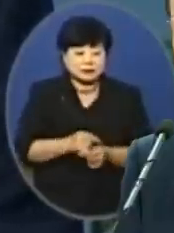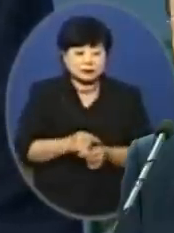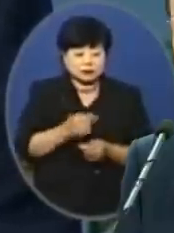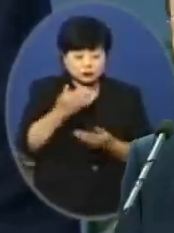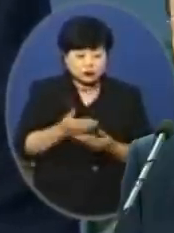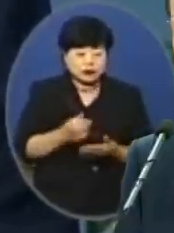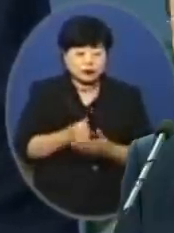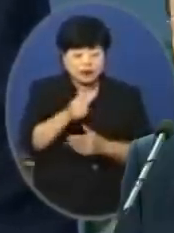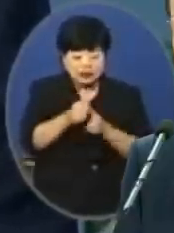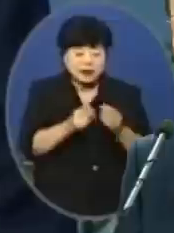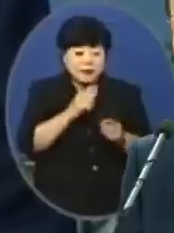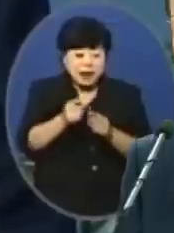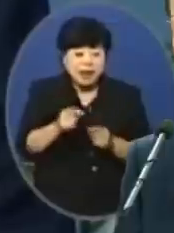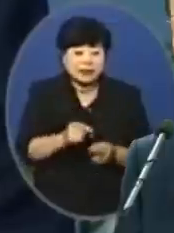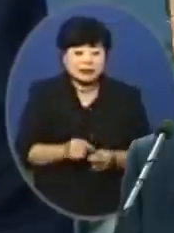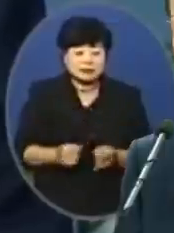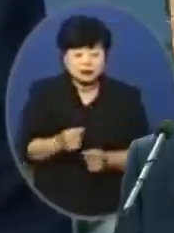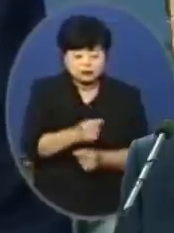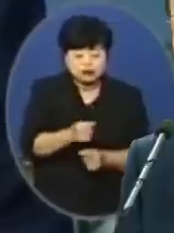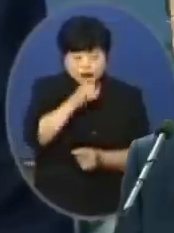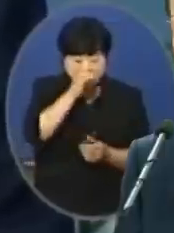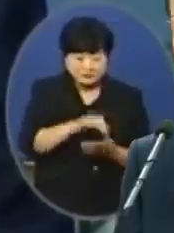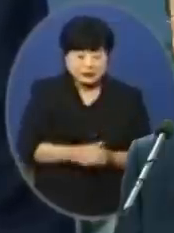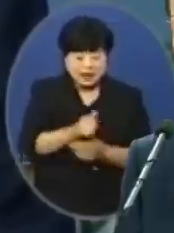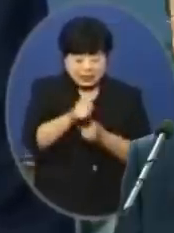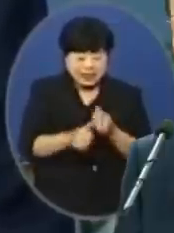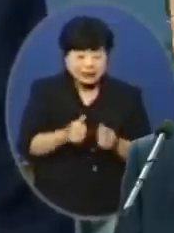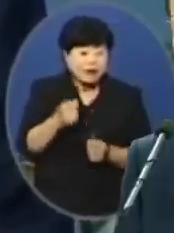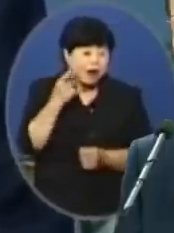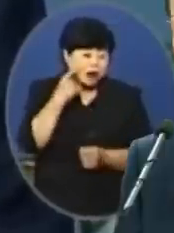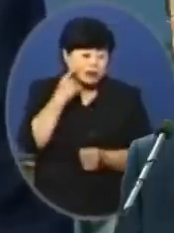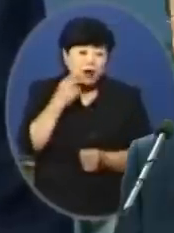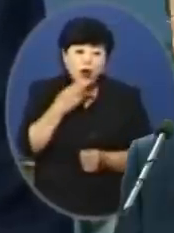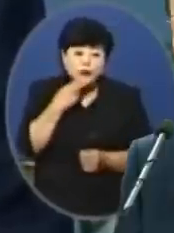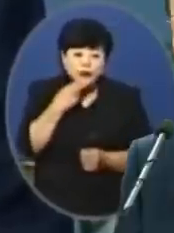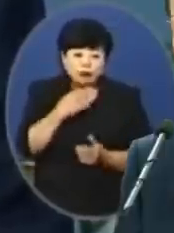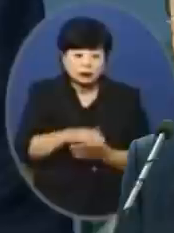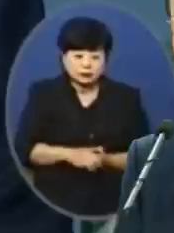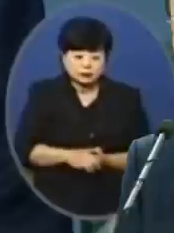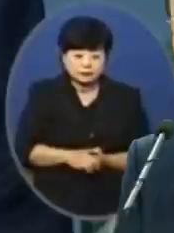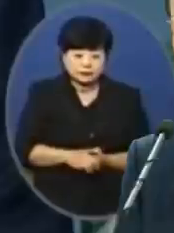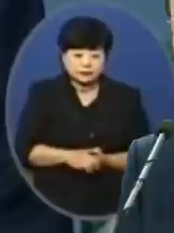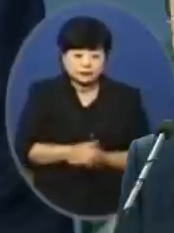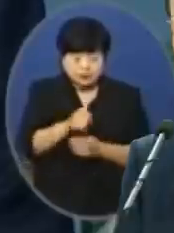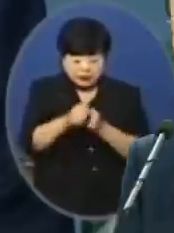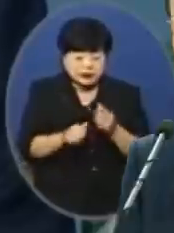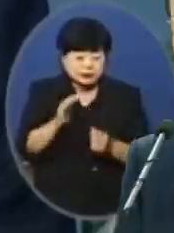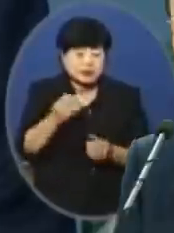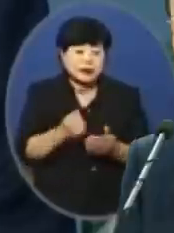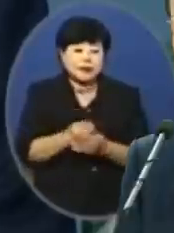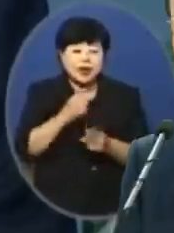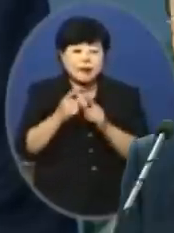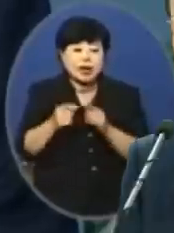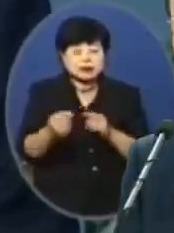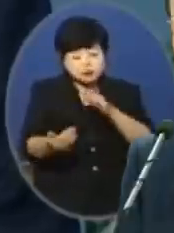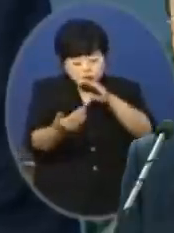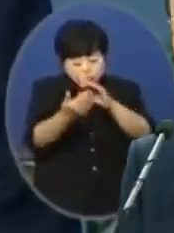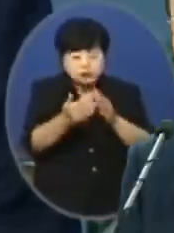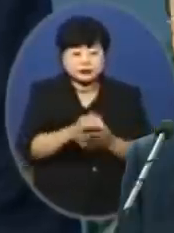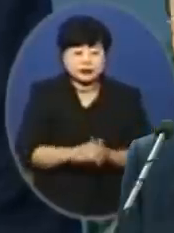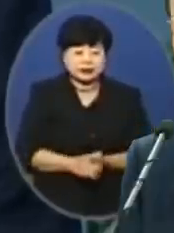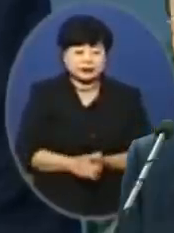때문에 하나님은 말씀에 묶여있는 것입니다. 하나님은 거짓말할 수 없는 하나님이시기 때문에 말씀한 것을 이루어지게